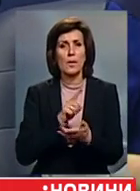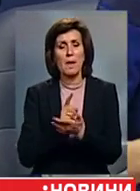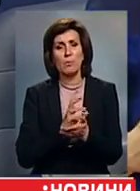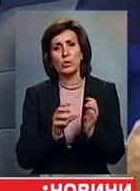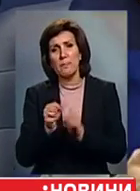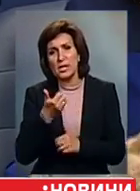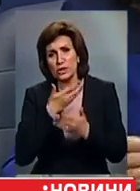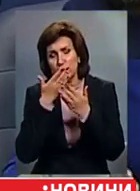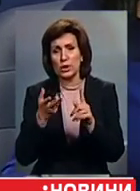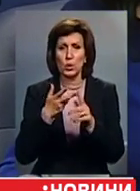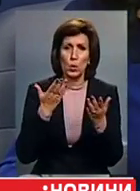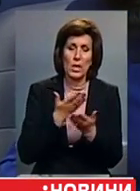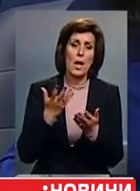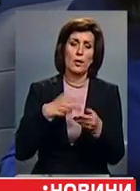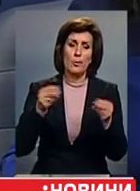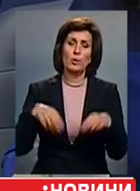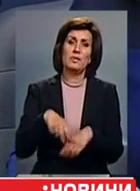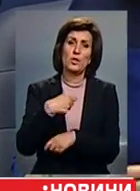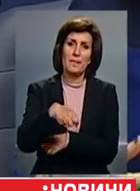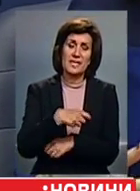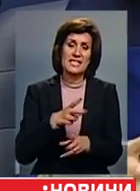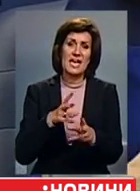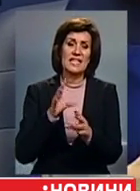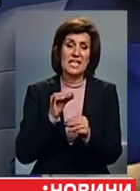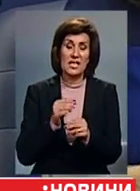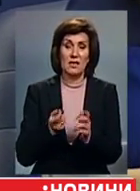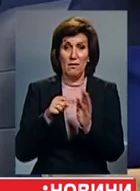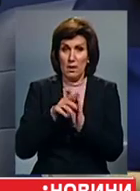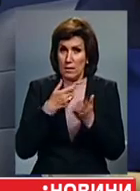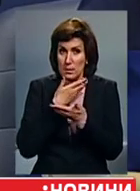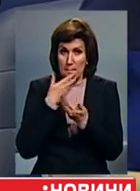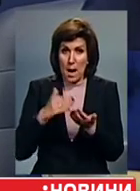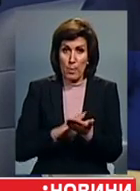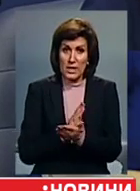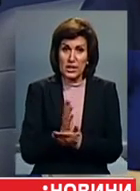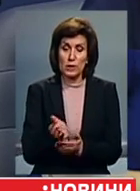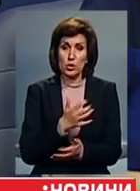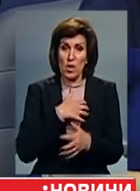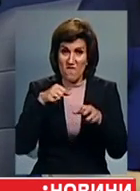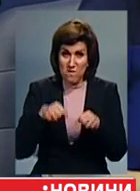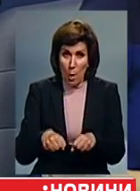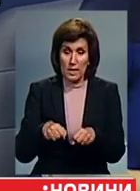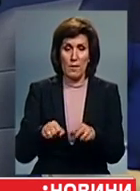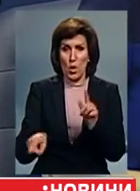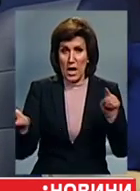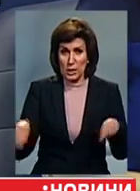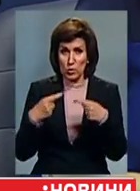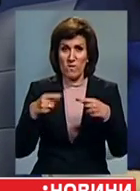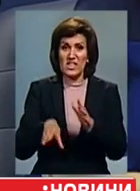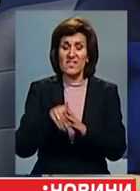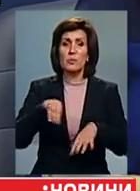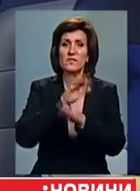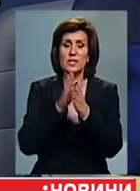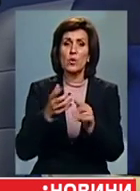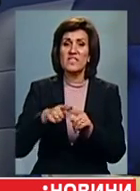бути перше читання, друге, коли підписує президент. І в світлі того, що нема політичної волі організовувати вибори в цілому